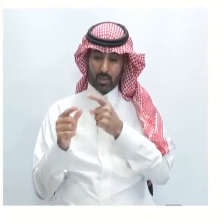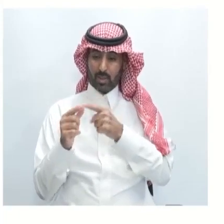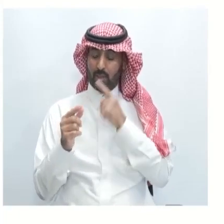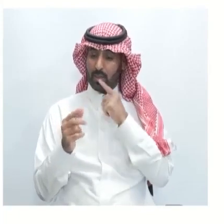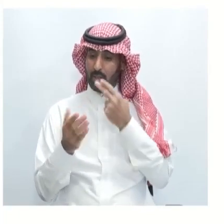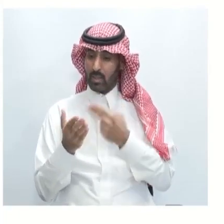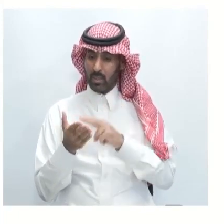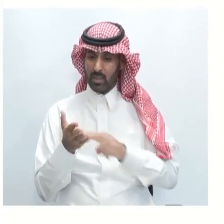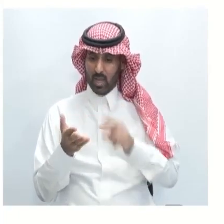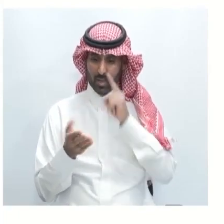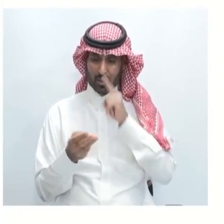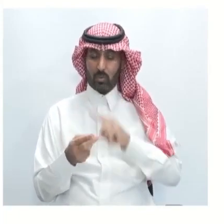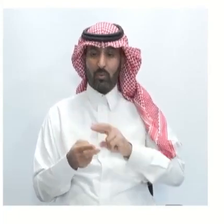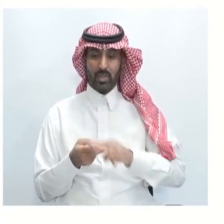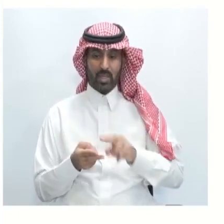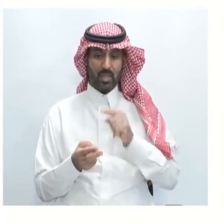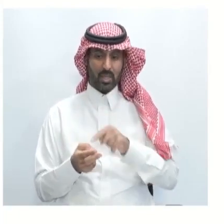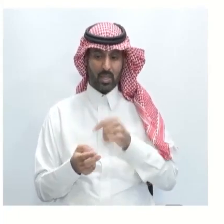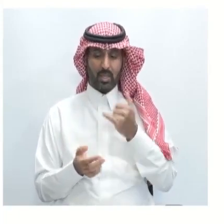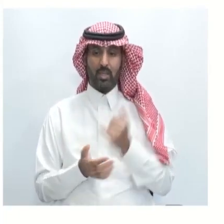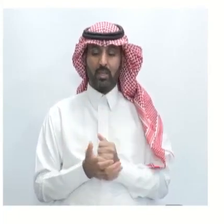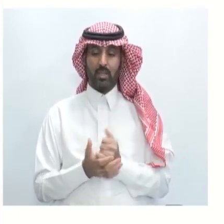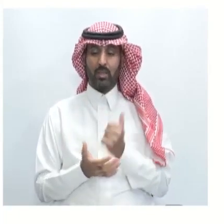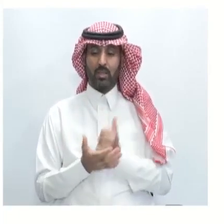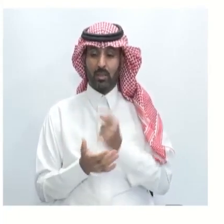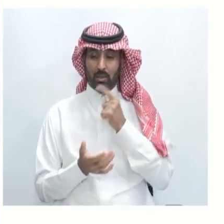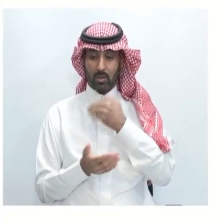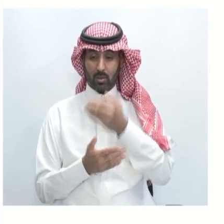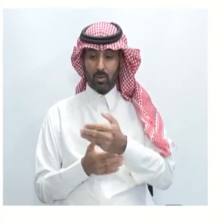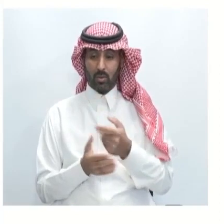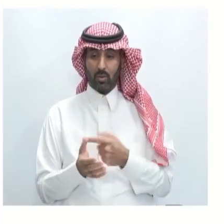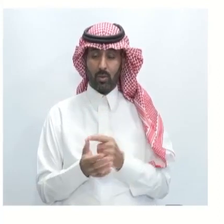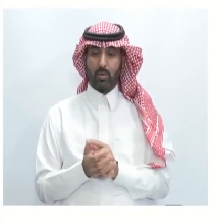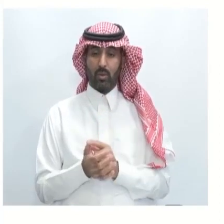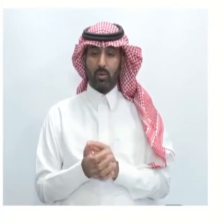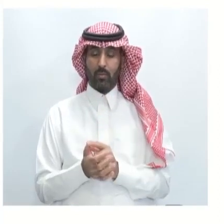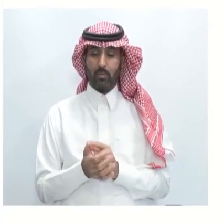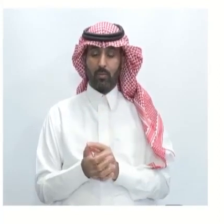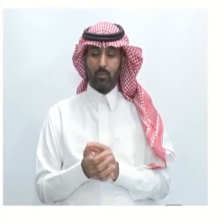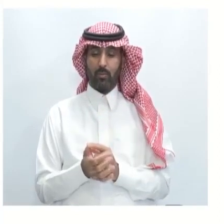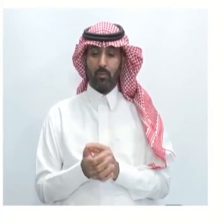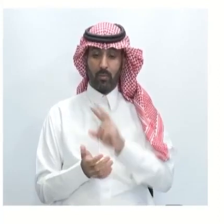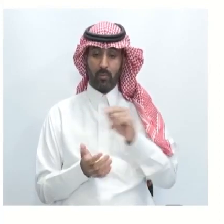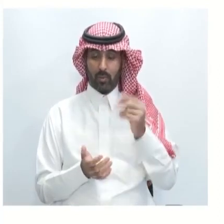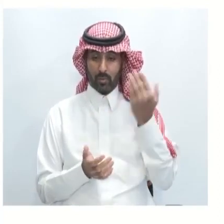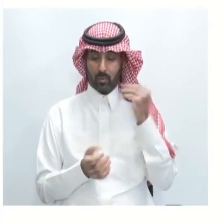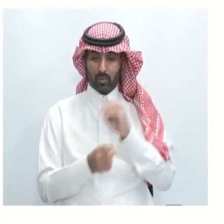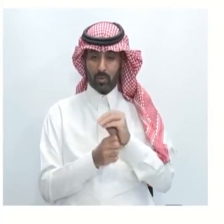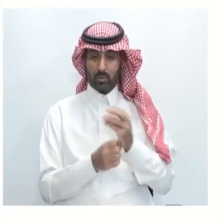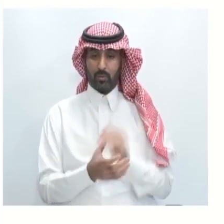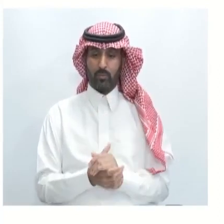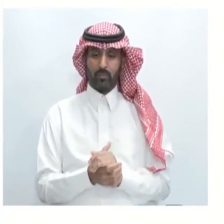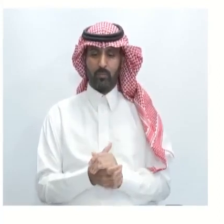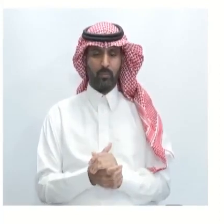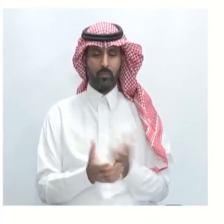شرطان اساسيان اذا هو مقدمتين ونتيجه بنفس الطريقه التي تعلمناها في